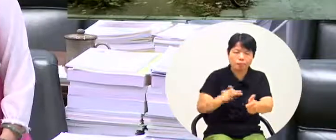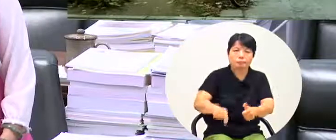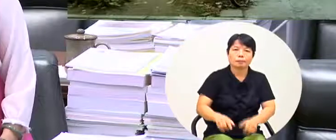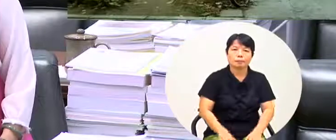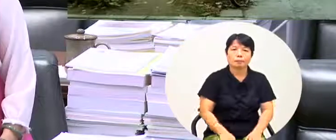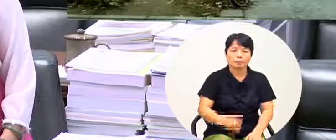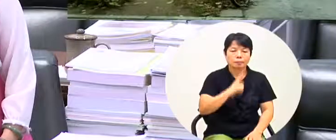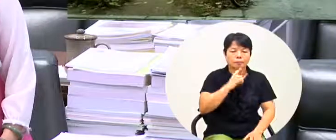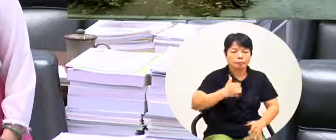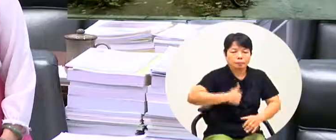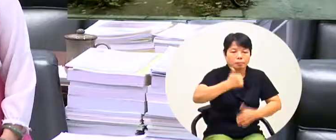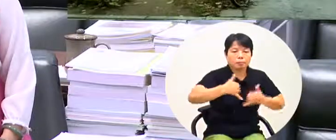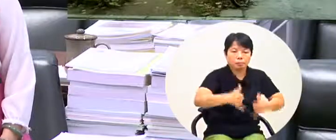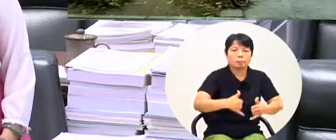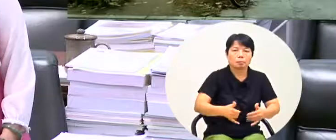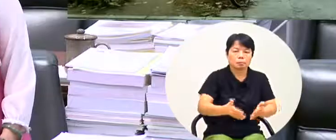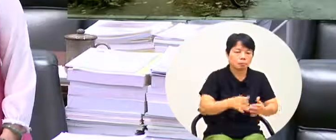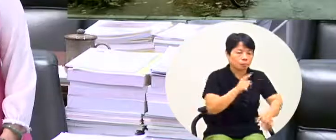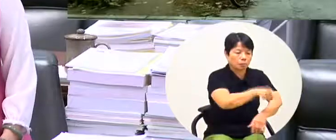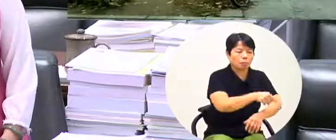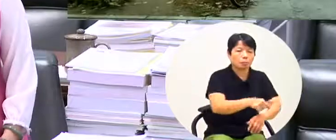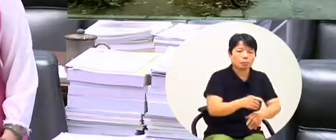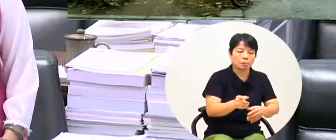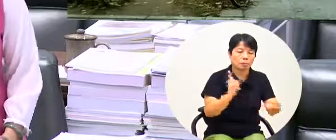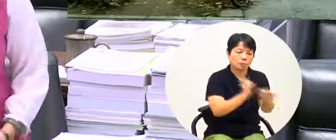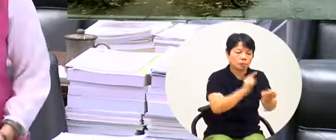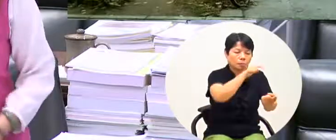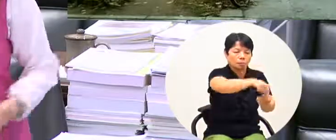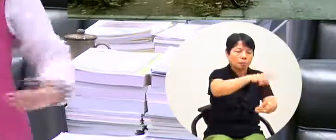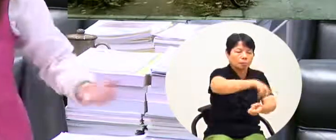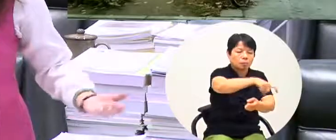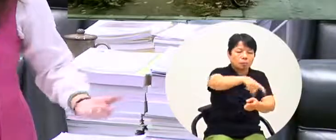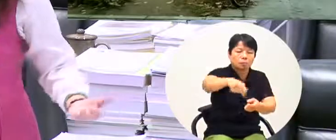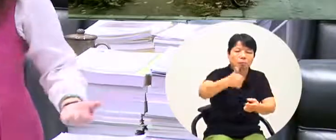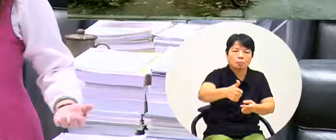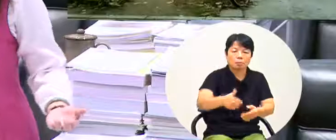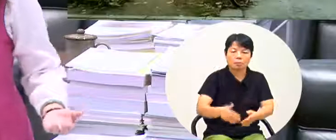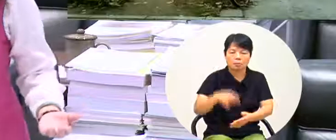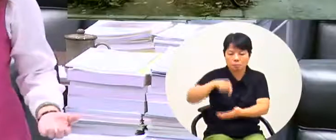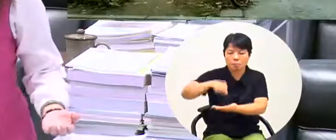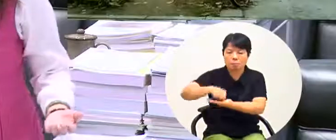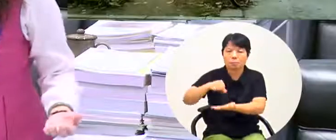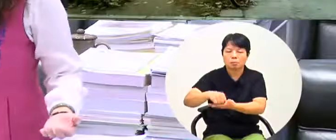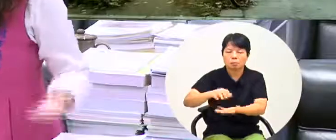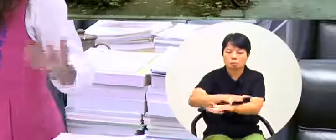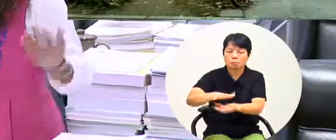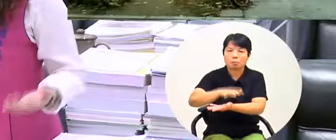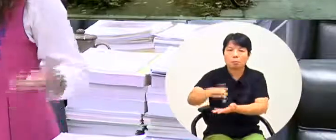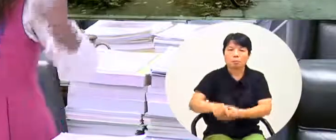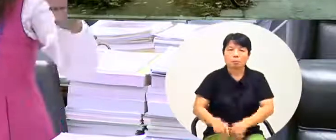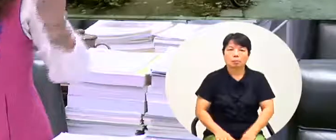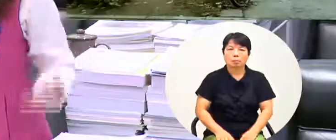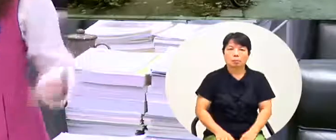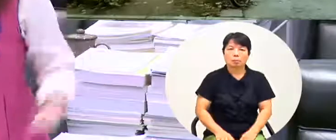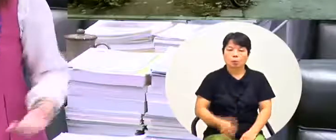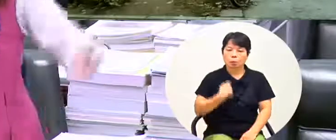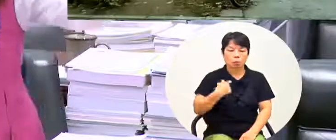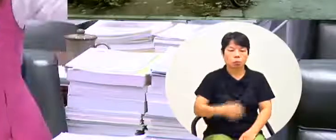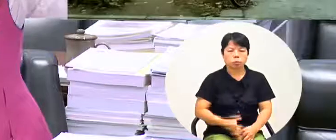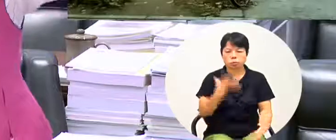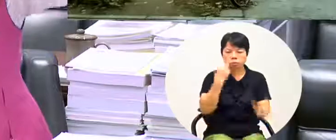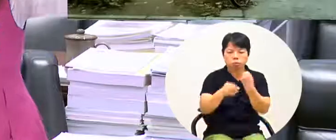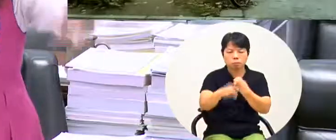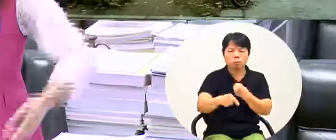车排列好好的，这边却是绿带弄成这样。为什么今我不明白公务局为什么到现在还是很坚持